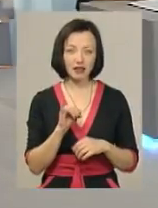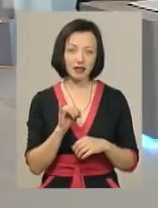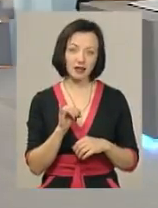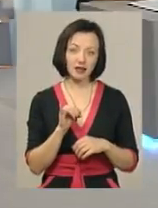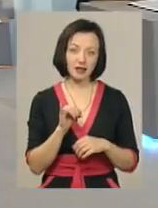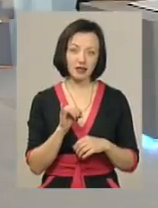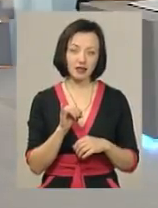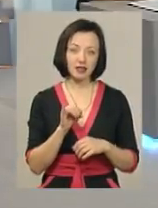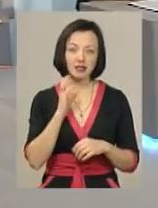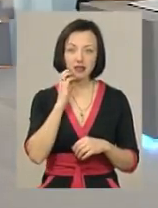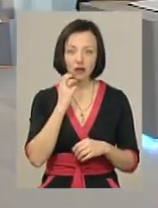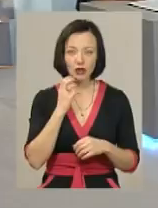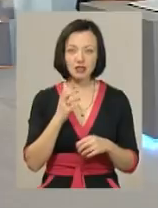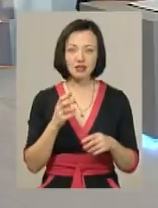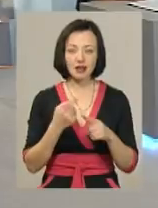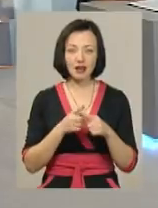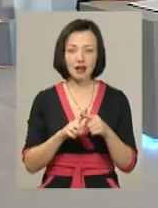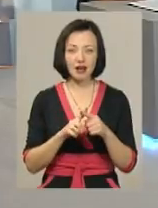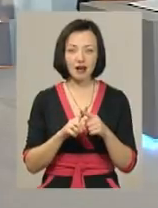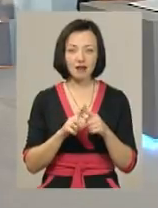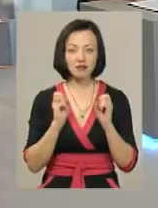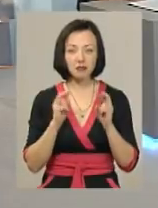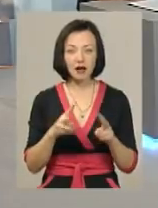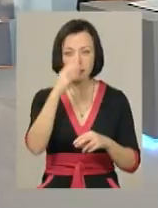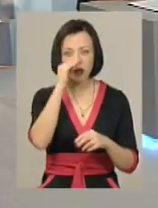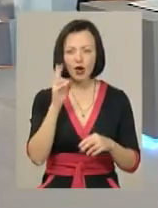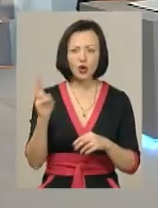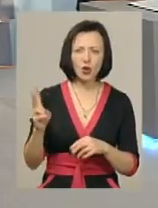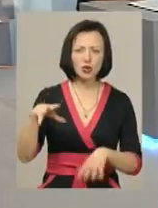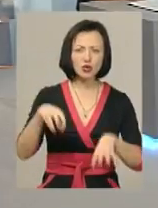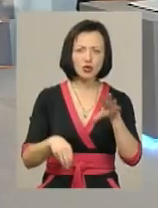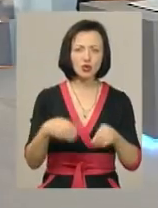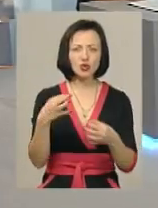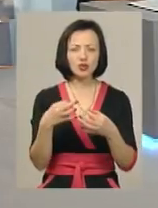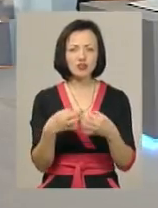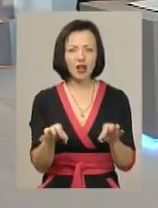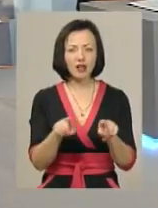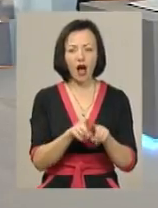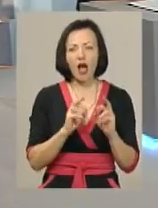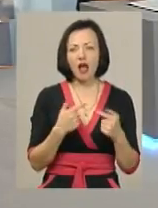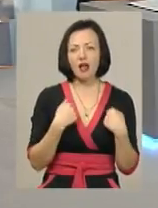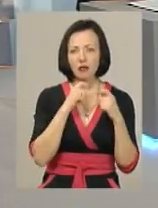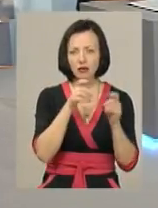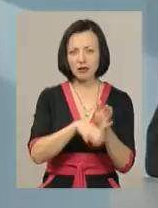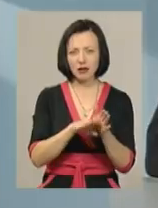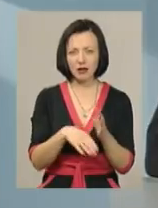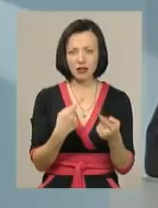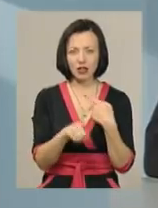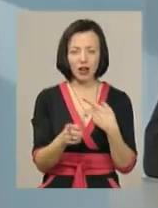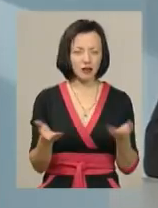Така серйозна пастка для батьків тому що Ось там хтось сусіди дозволяють щось ось таке А як же ж я подарую щось